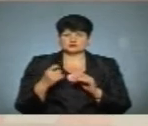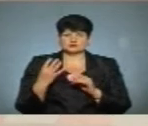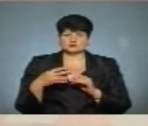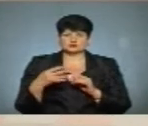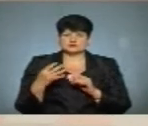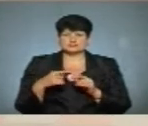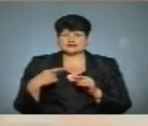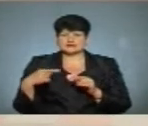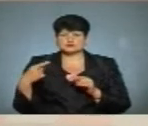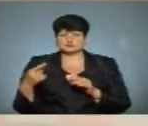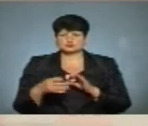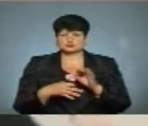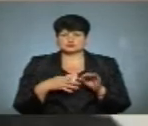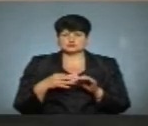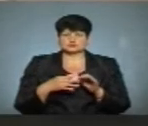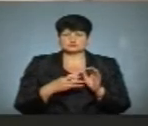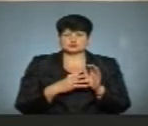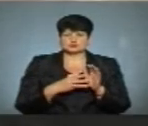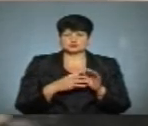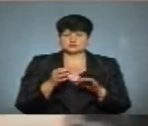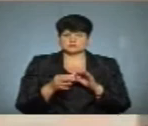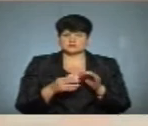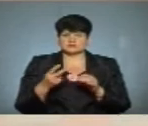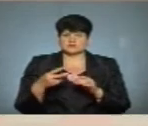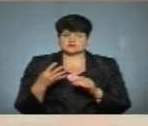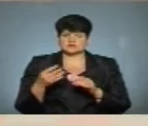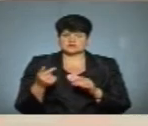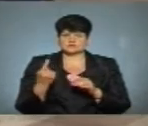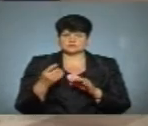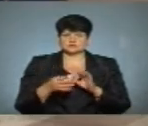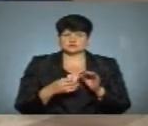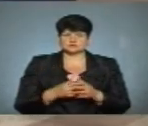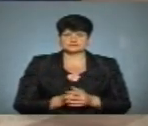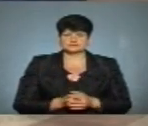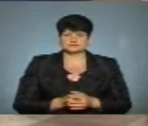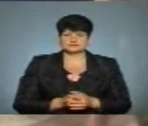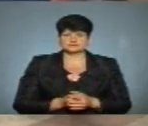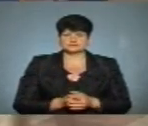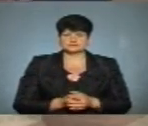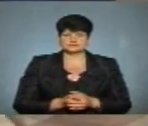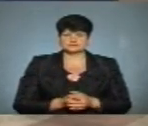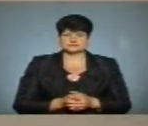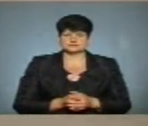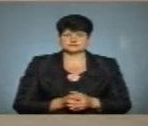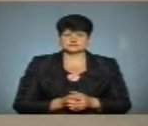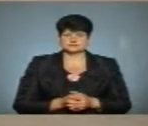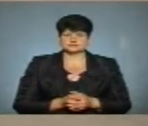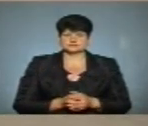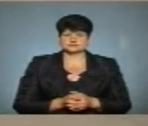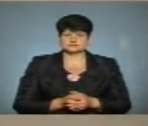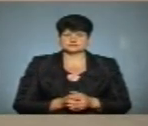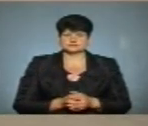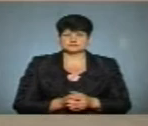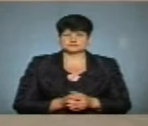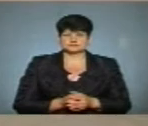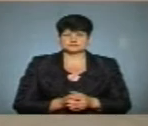за кожну наступну добу, починаючи з 8 доби, по 24 гривні за добу. Світлана Лазорик, Оксана Галіяш. Новини на